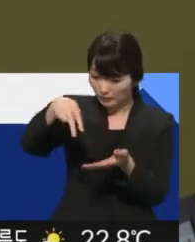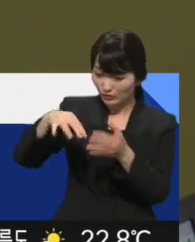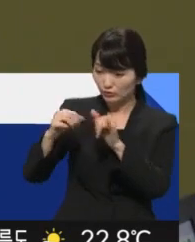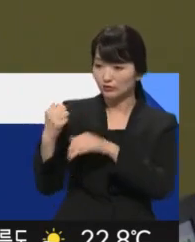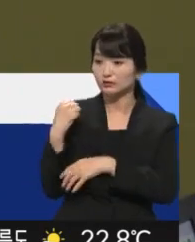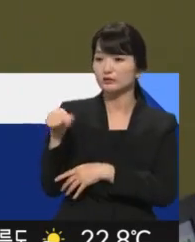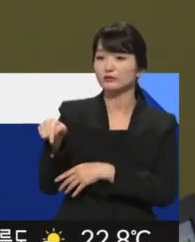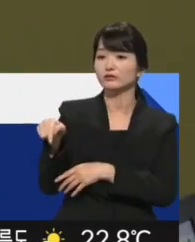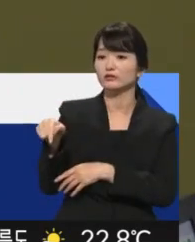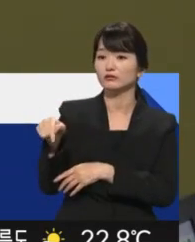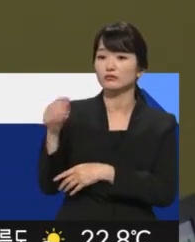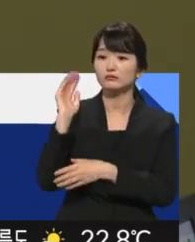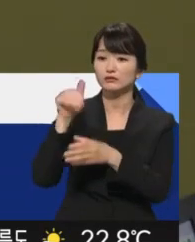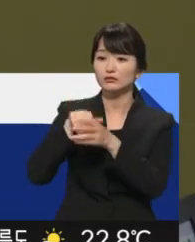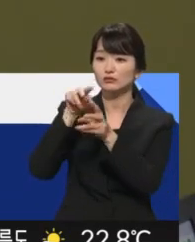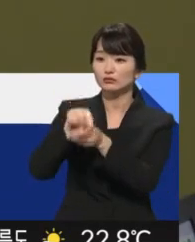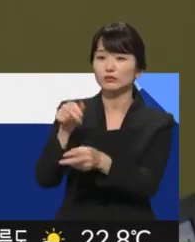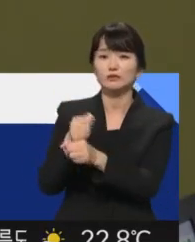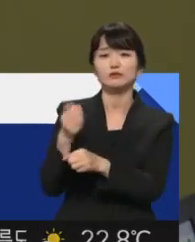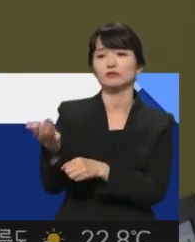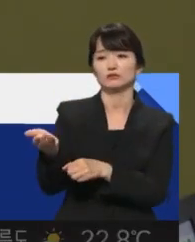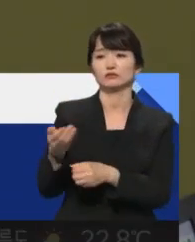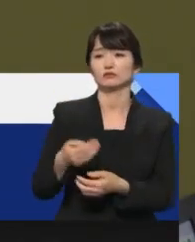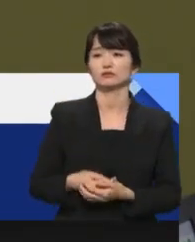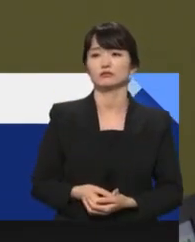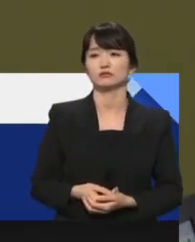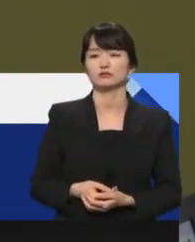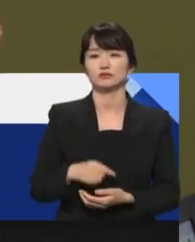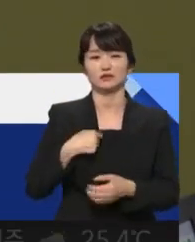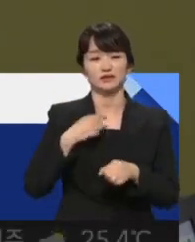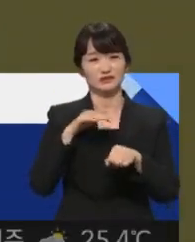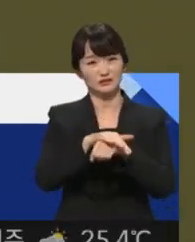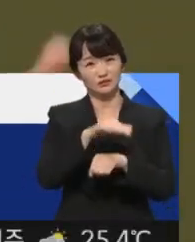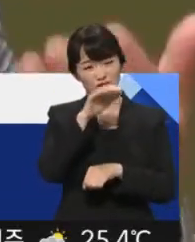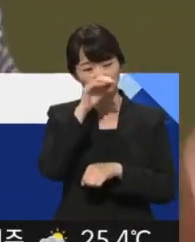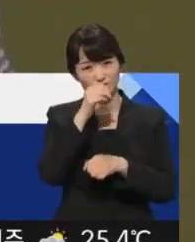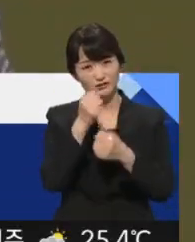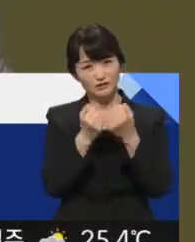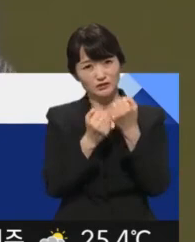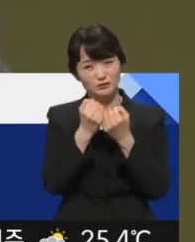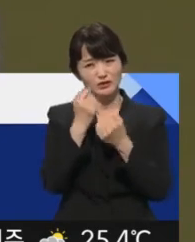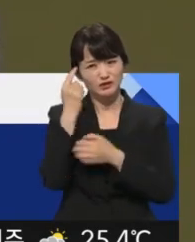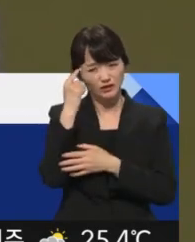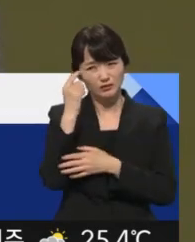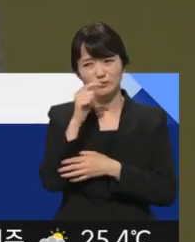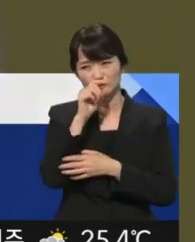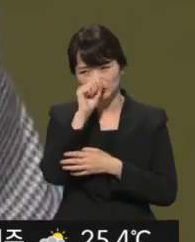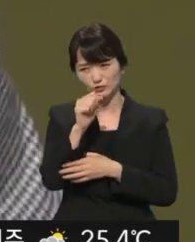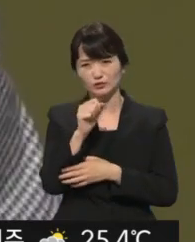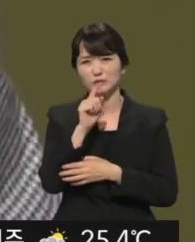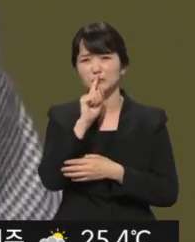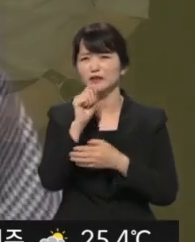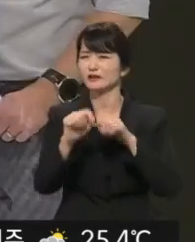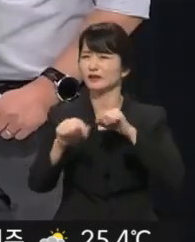국힘에 대선 주자 만들어준 거 아닙니까? 아... 내용남불 아니 언행 불일치.